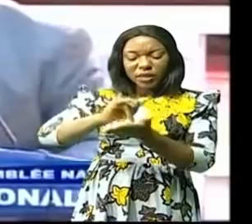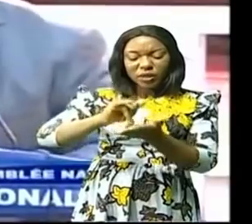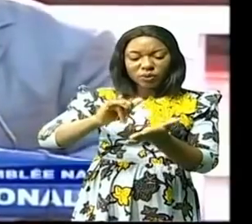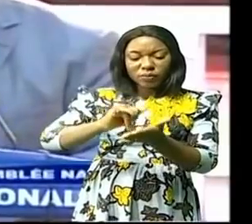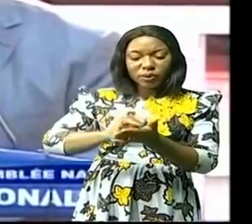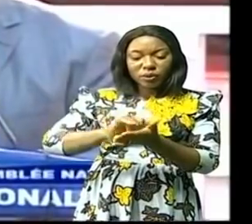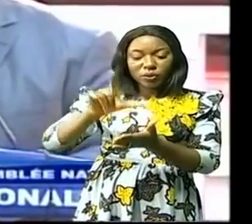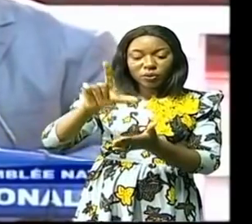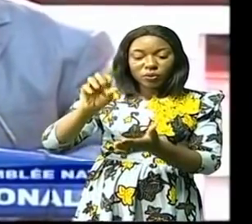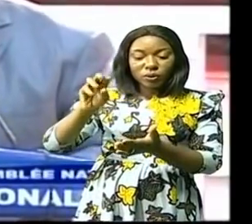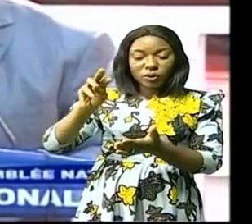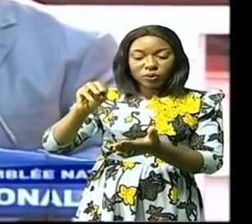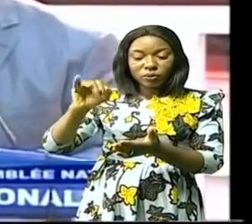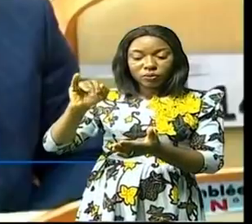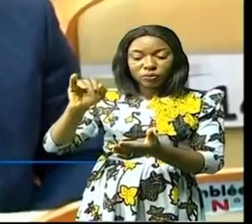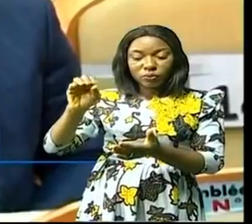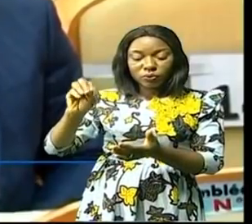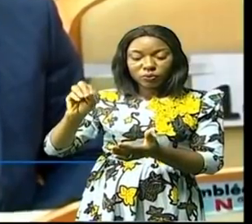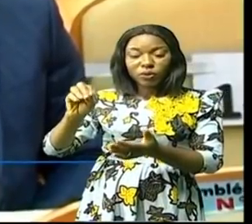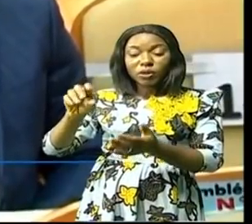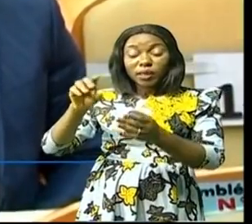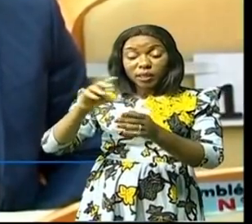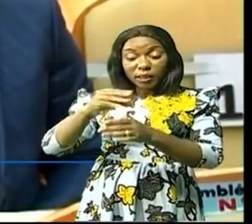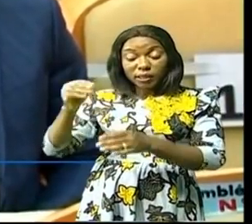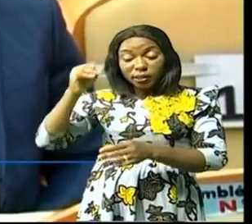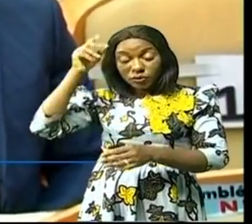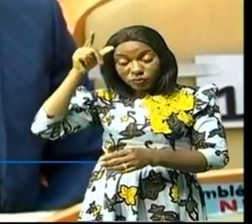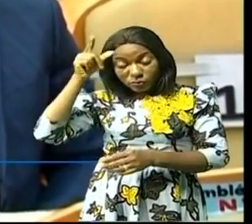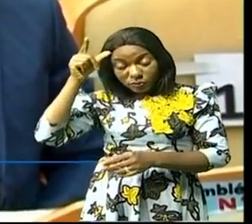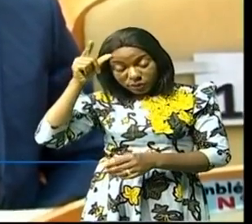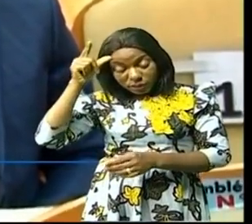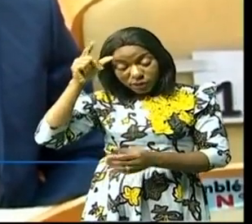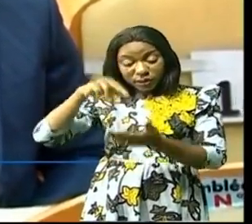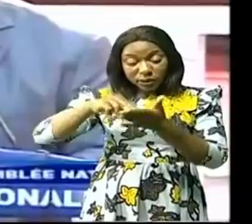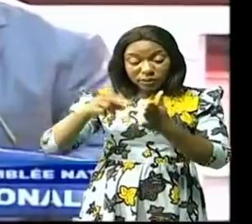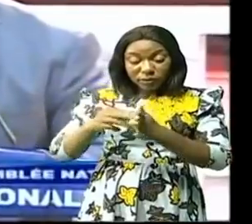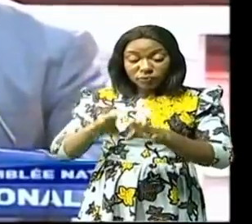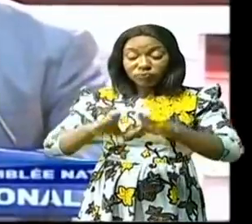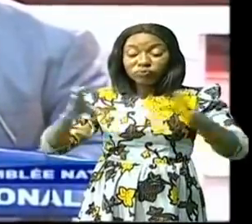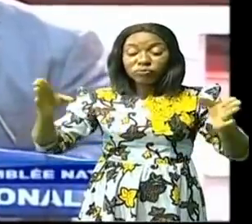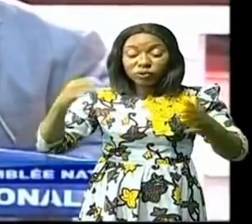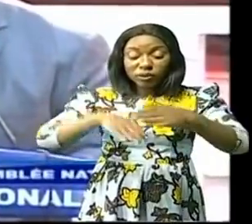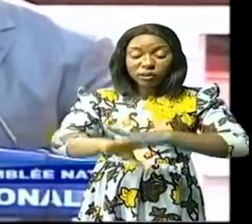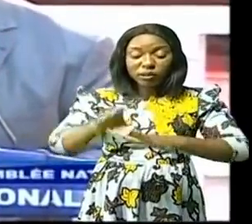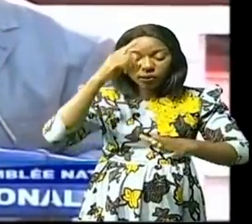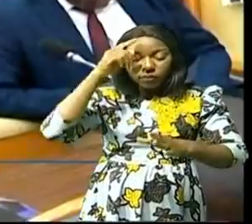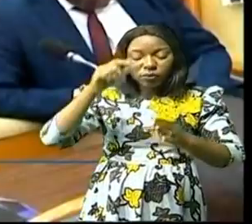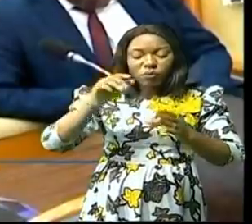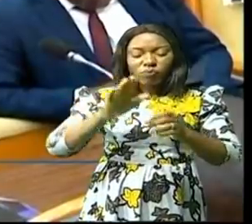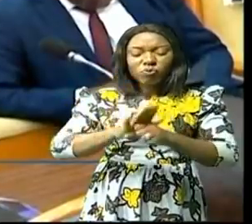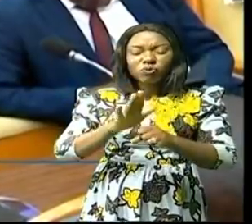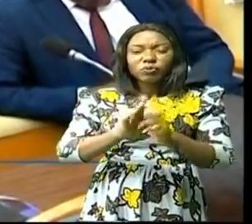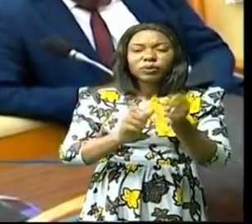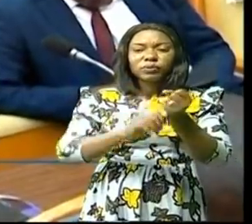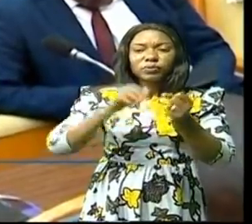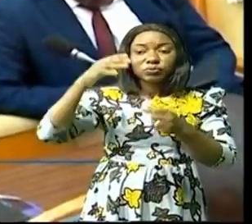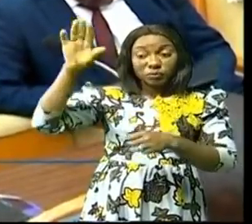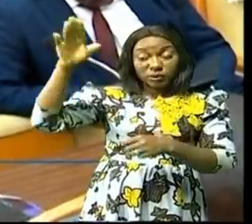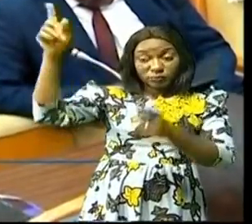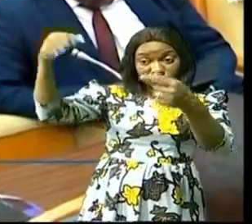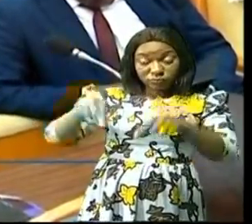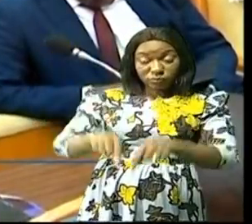Luano, de Lubumbashi, qui est une porte d'entrée de plusieurs investisseurs étrangers, comment voulez-vous